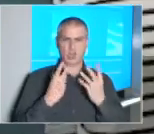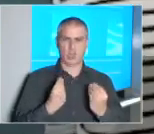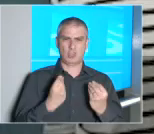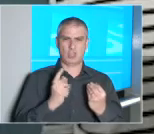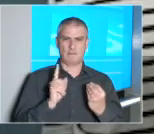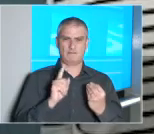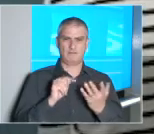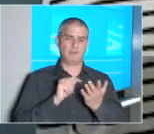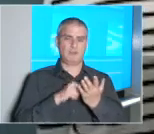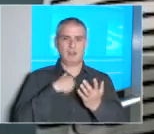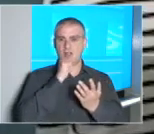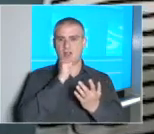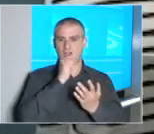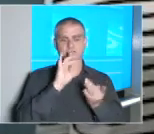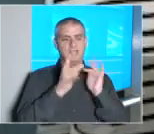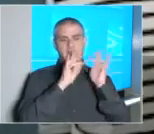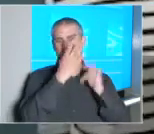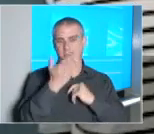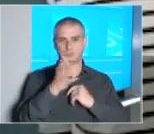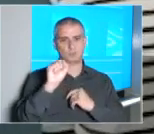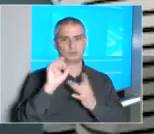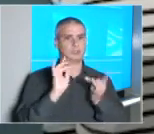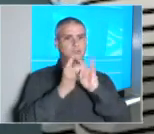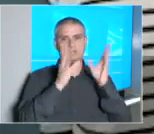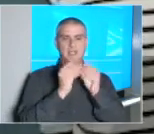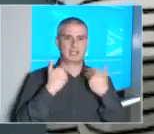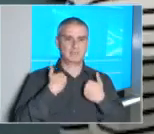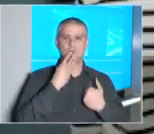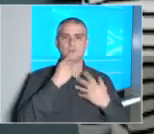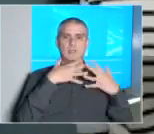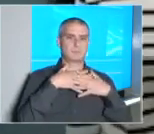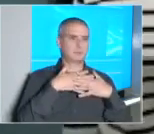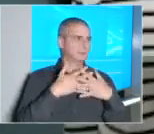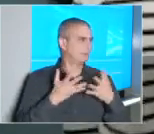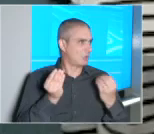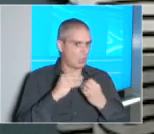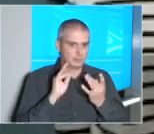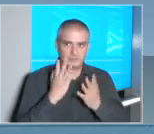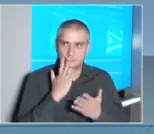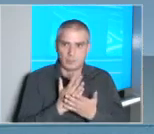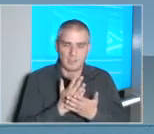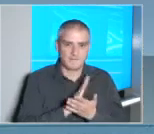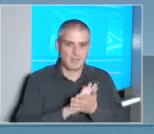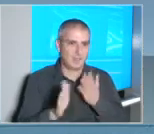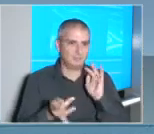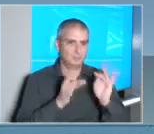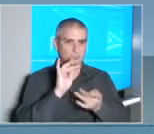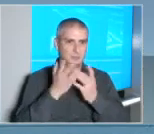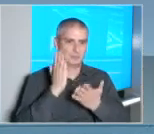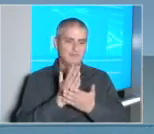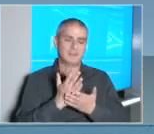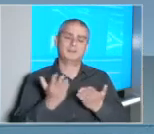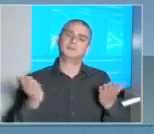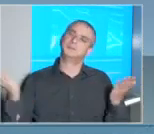כי אני לא רוצה שסמוטריץ' ישכסך אותנו עם... איך עוד אפשר לסכסך? הסכסוך כבר מסוכסך לגמרי.